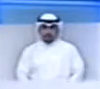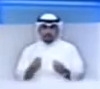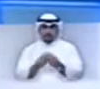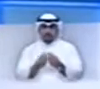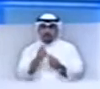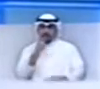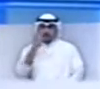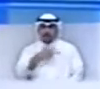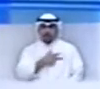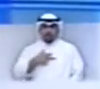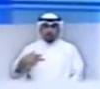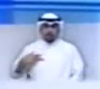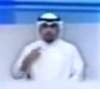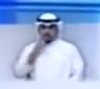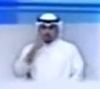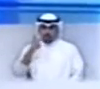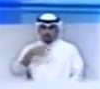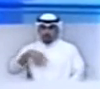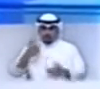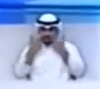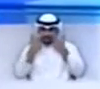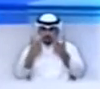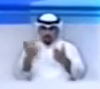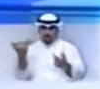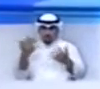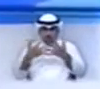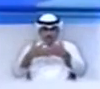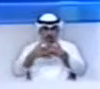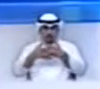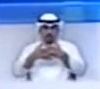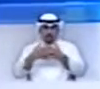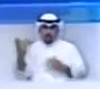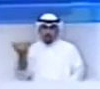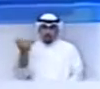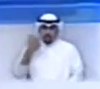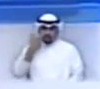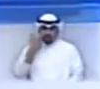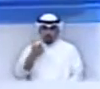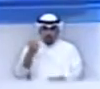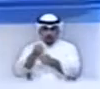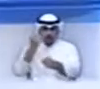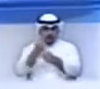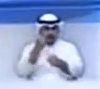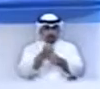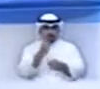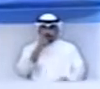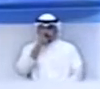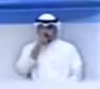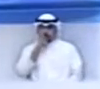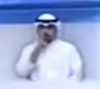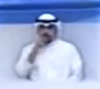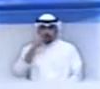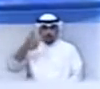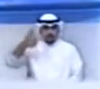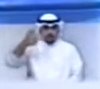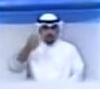جميع العاملين في القطاع النفطي بضرورة تجسيد روح الشمولية والتضحية والتعامل الإيجابي المسؤول عن تغليب